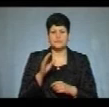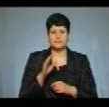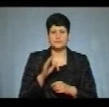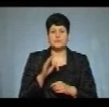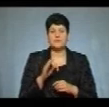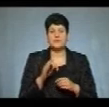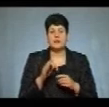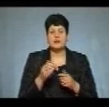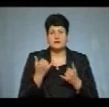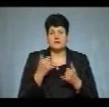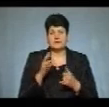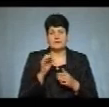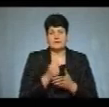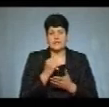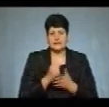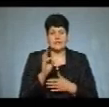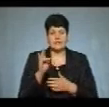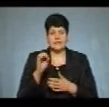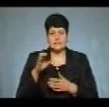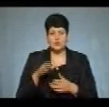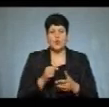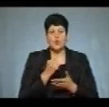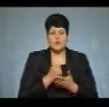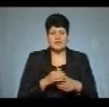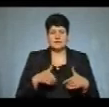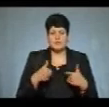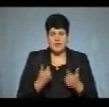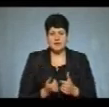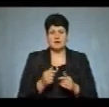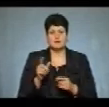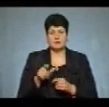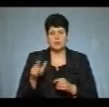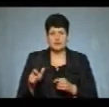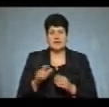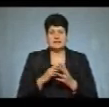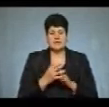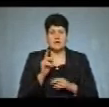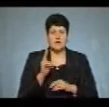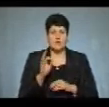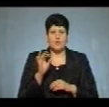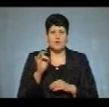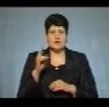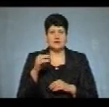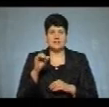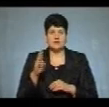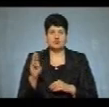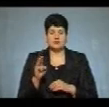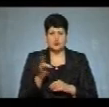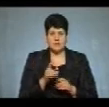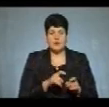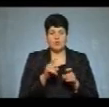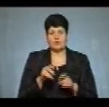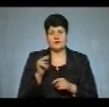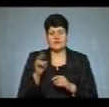січня цього року владика Нестор ухвалив звернення парафіян церкви Покрови Пресвятої Богородиці села Кордишів Шумського району щодо переходу до